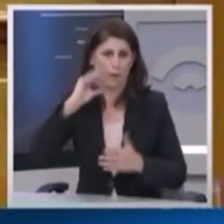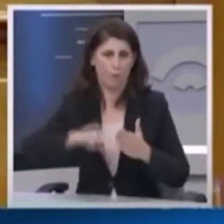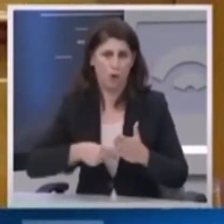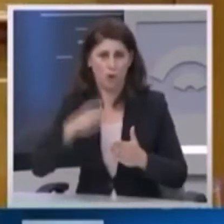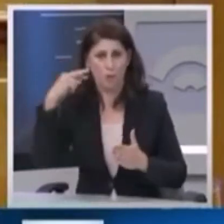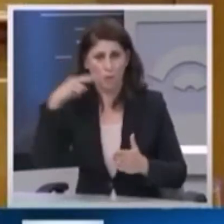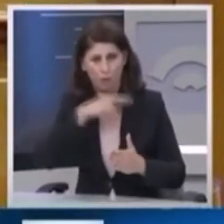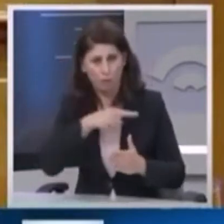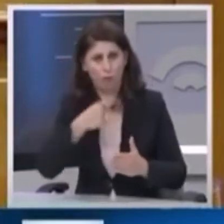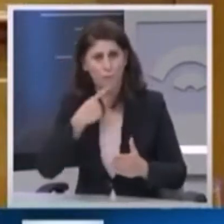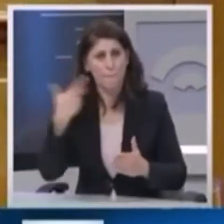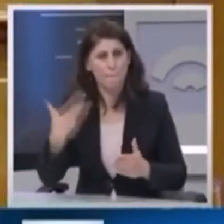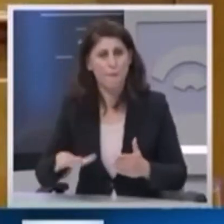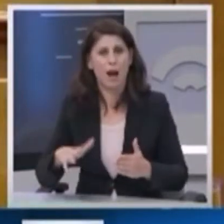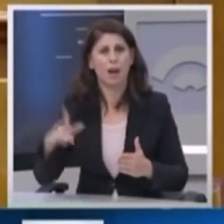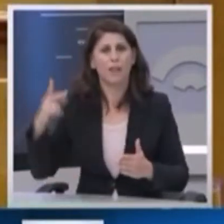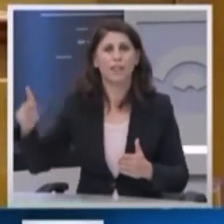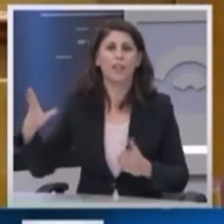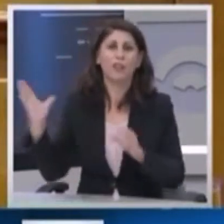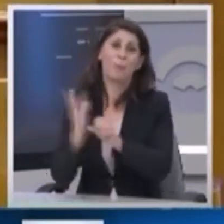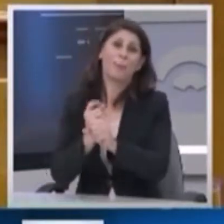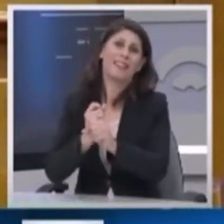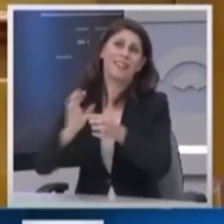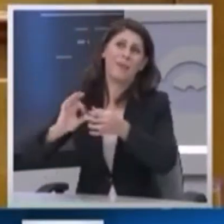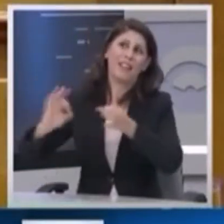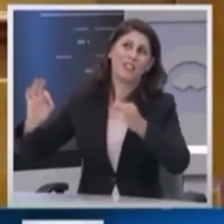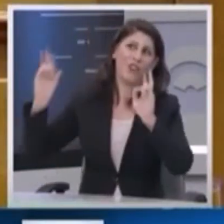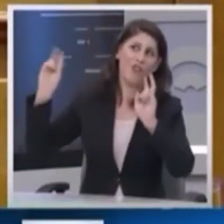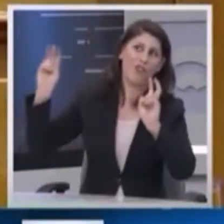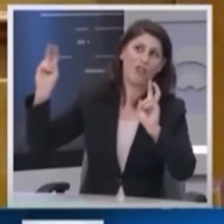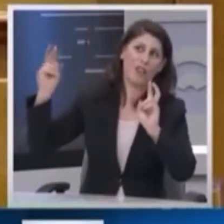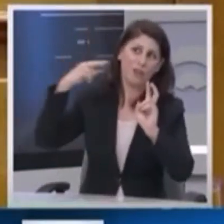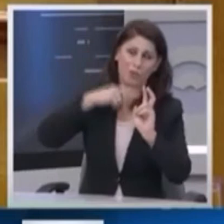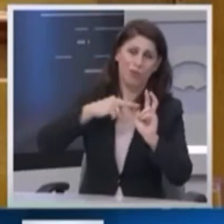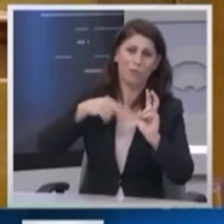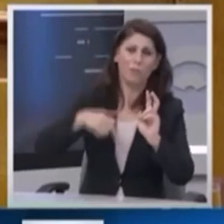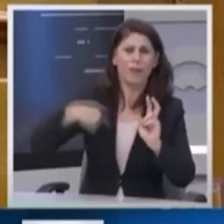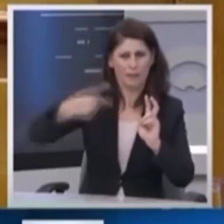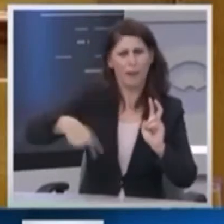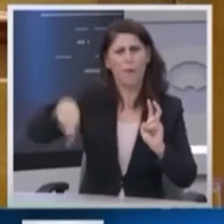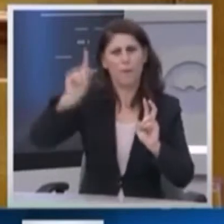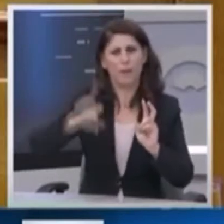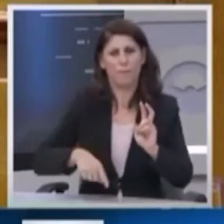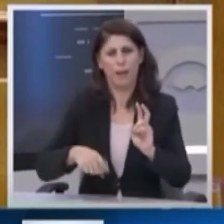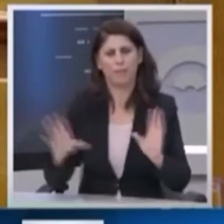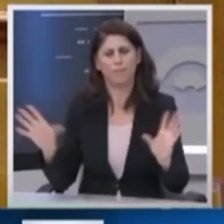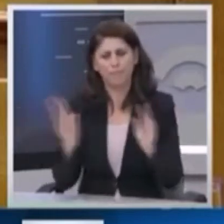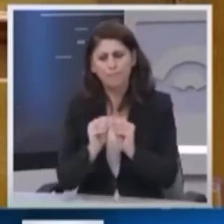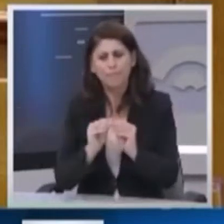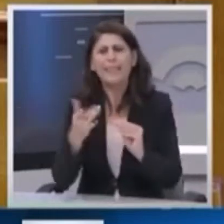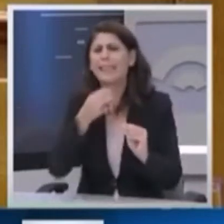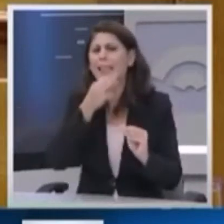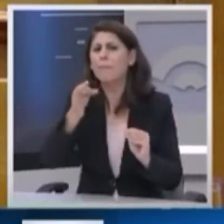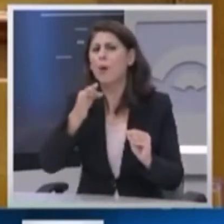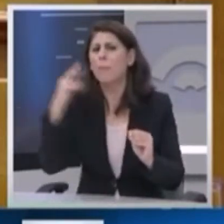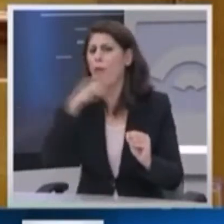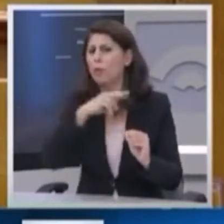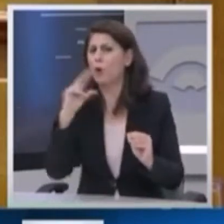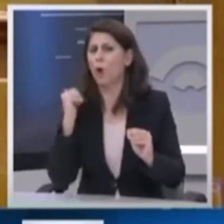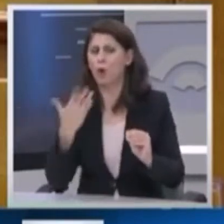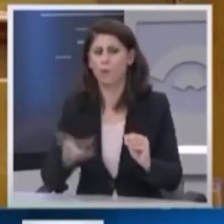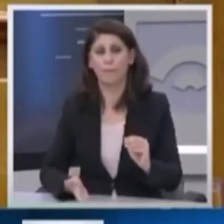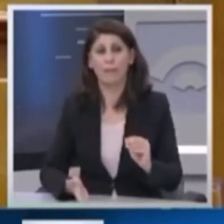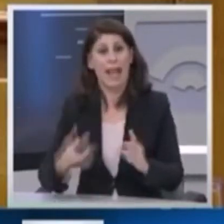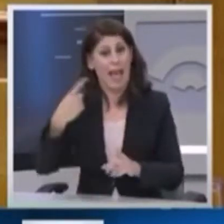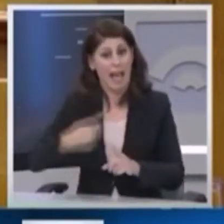ο Πρωθυπουργός διατύπωσε το δικό του success story για την επόμενη μέρα. Συμπυκνώνω τα λόγια του. Η Ελλάδα